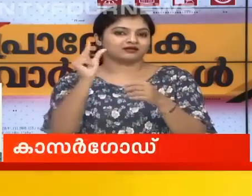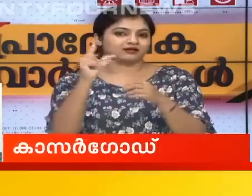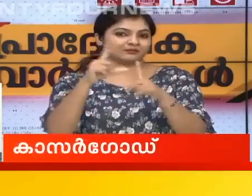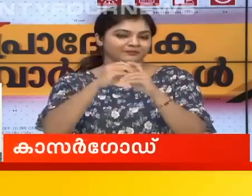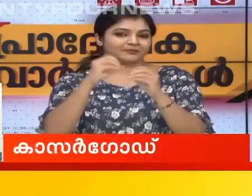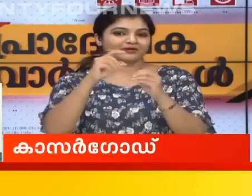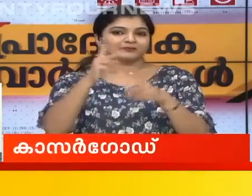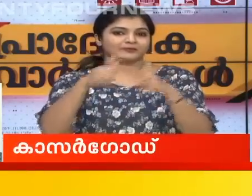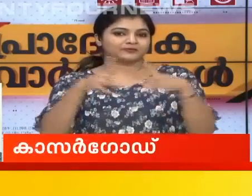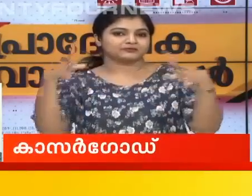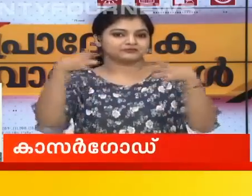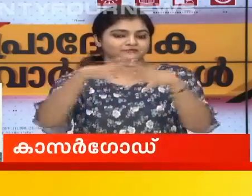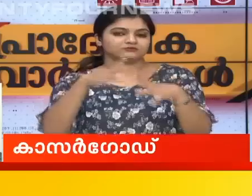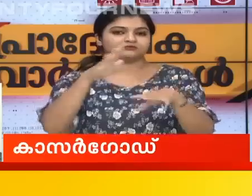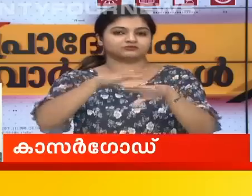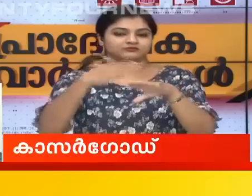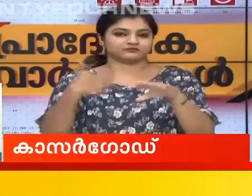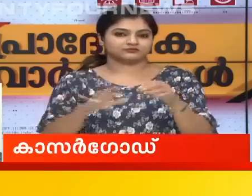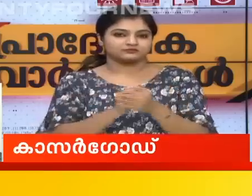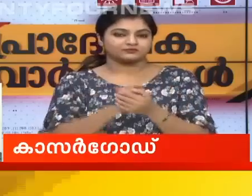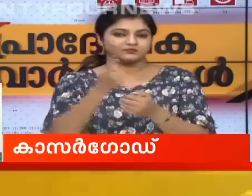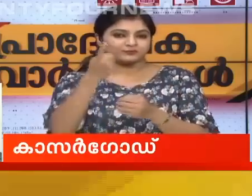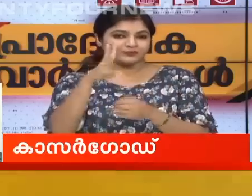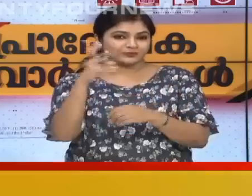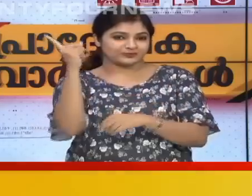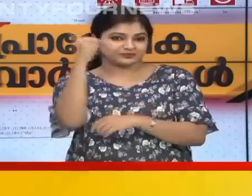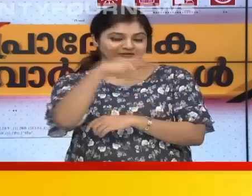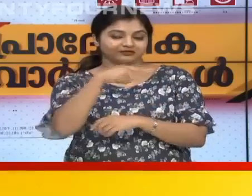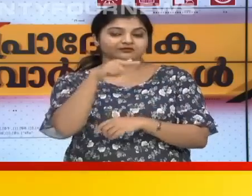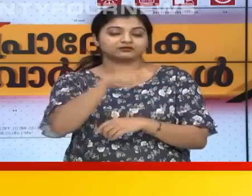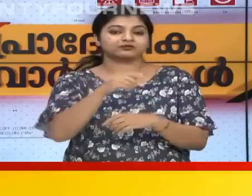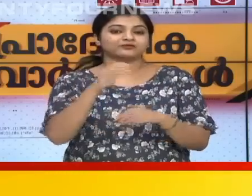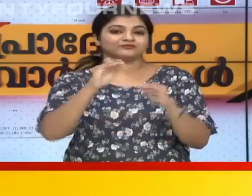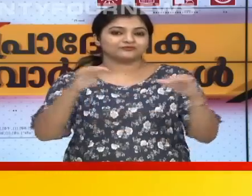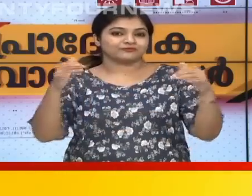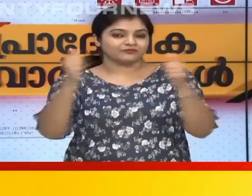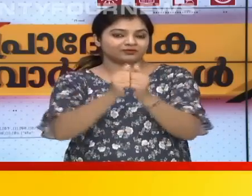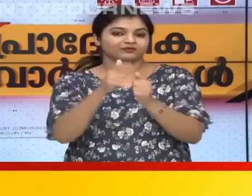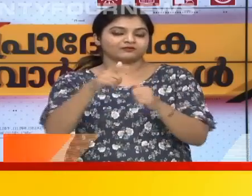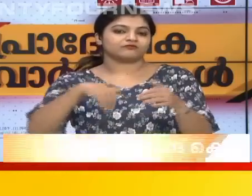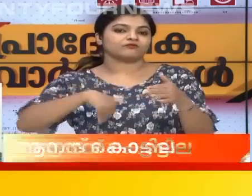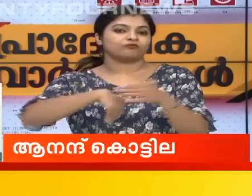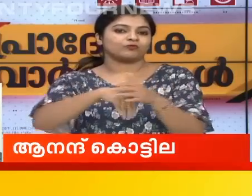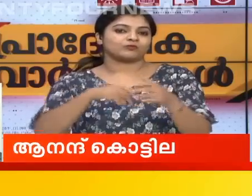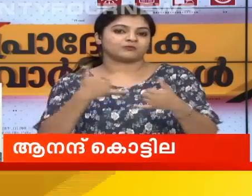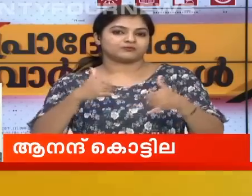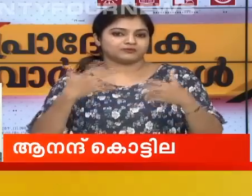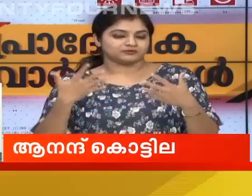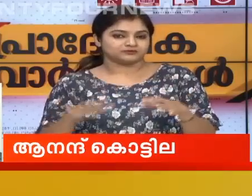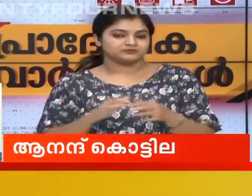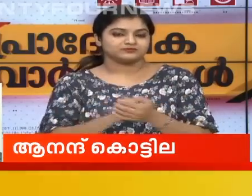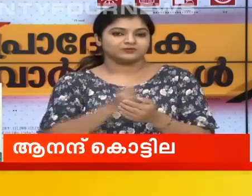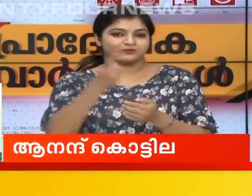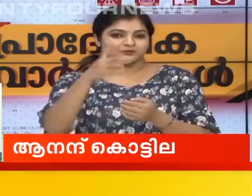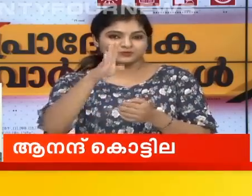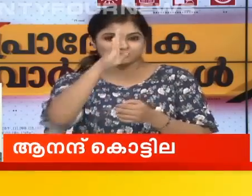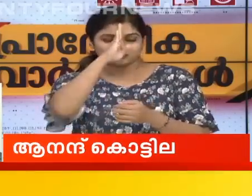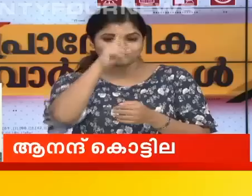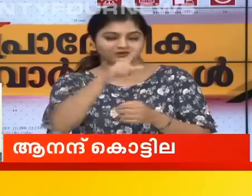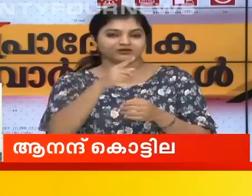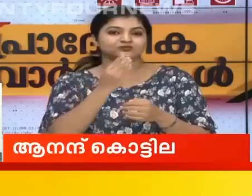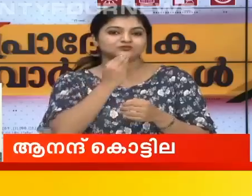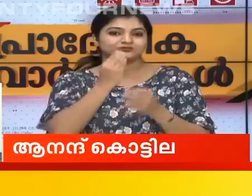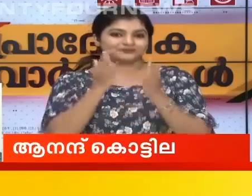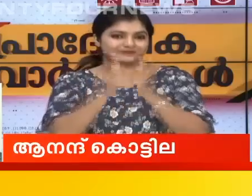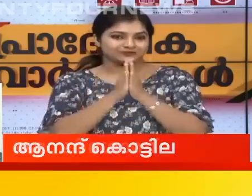ഇരുന്നിട്ടുണ്ട്. മറ്റൊന്ന് 13-ാം തീയതി കുട്ടികളോടൊപ്പം ഫുട്ബോൾ കളിച്ചു. അതുപോലെ തന്നെ 13-ാം തീയതി ഉച്ചയ്ക്ക് ഏരിയൽ ജുമാ മസ്ജിദിൽ ജുമാ നമസ്കാരത്തിൽ